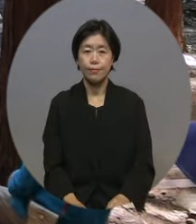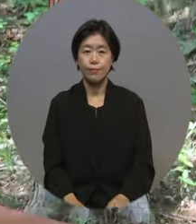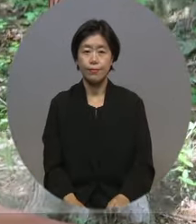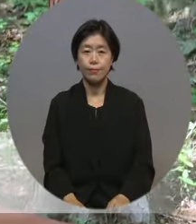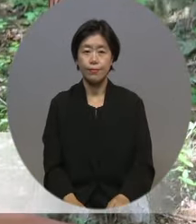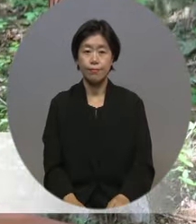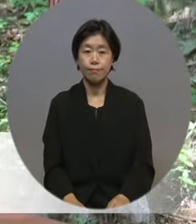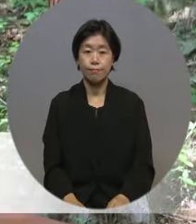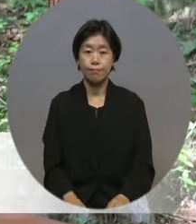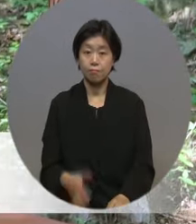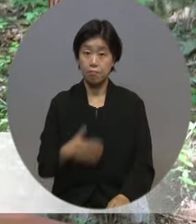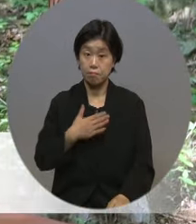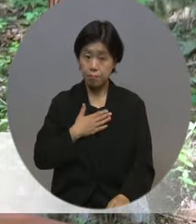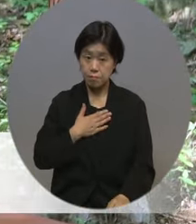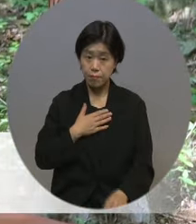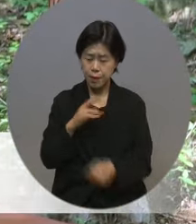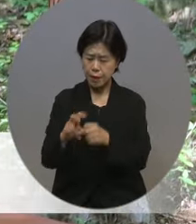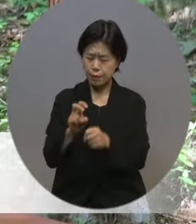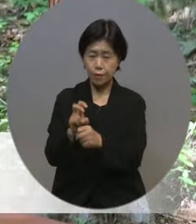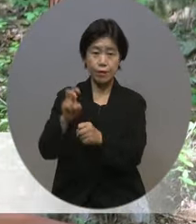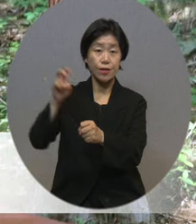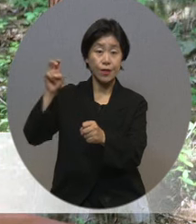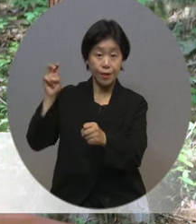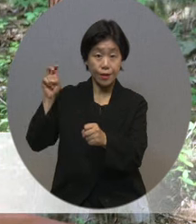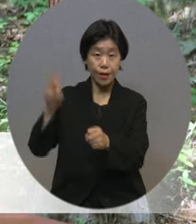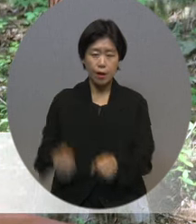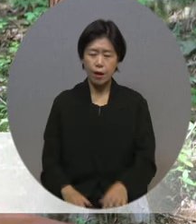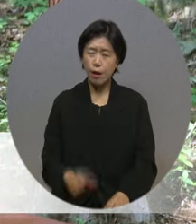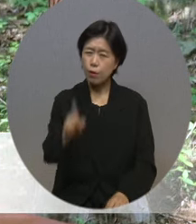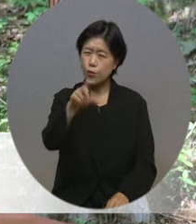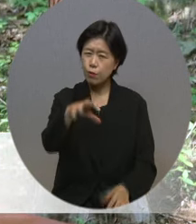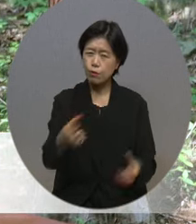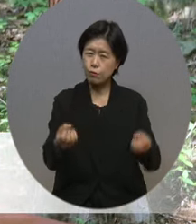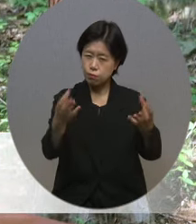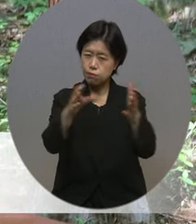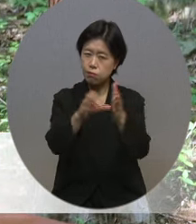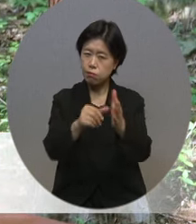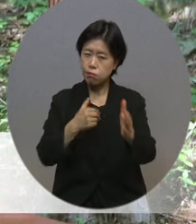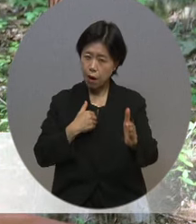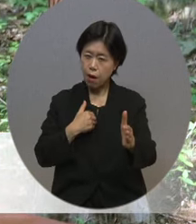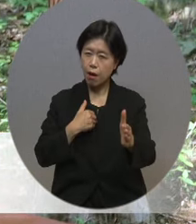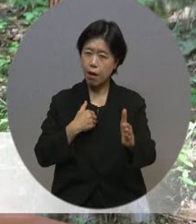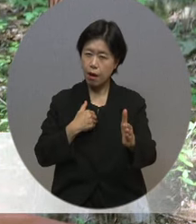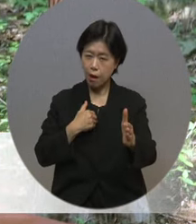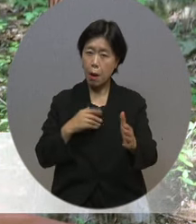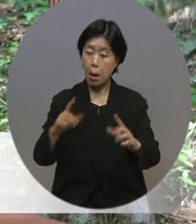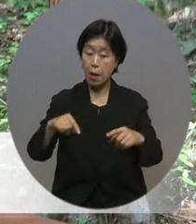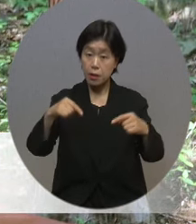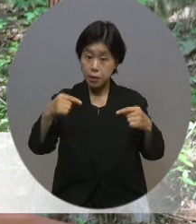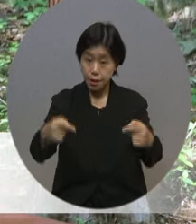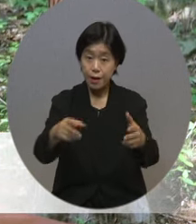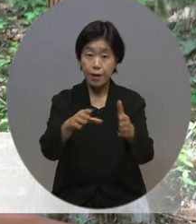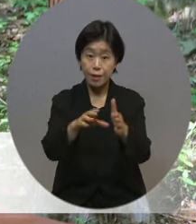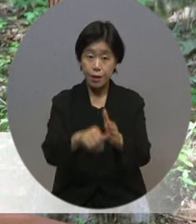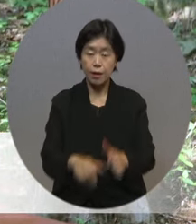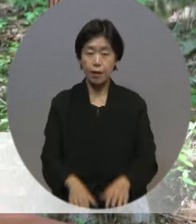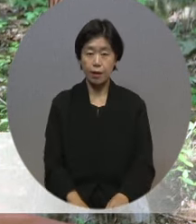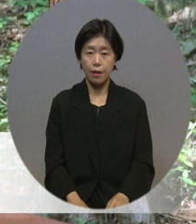제가 한 20여 년 전에 어디 축제 때 이렇게 축제 행사에